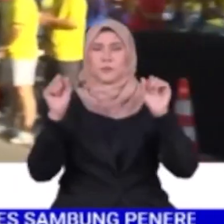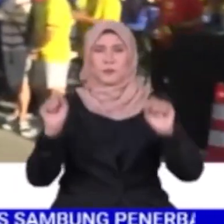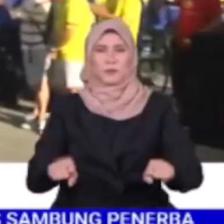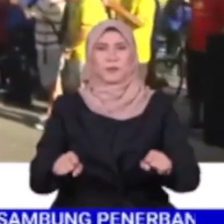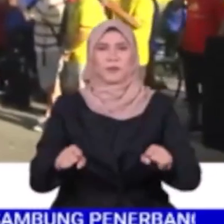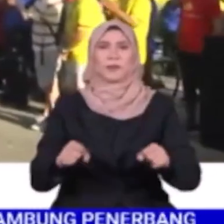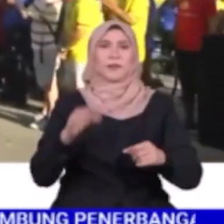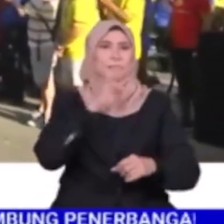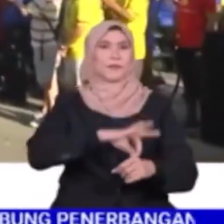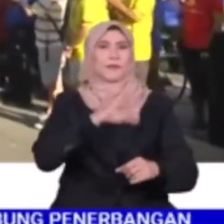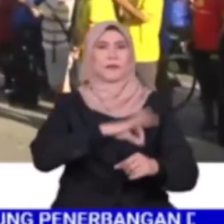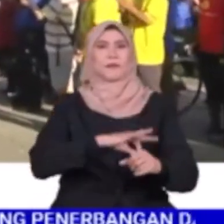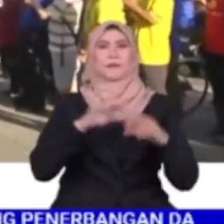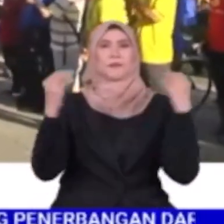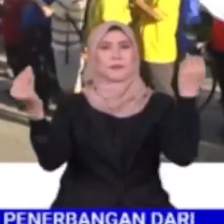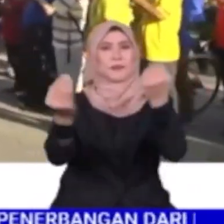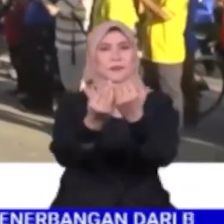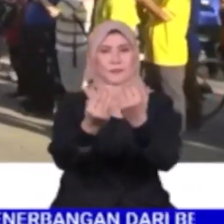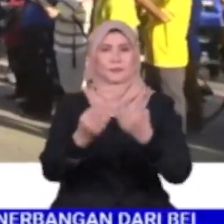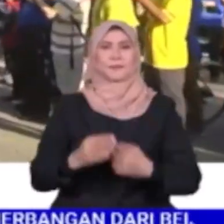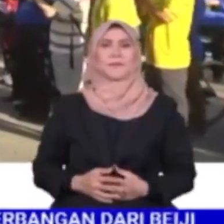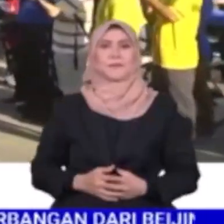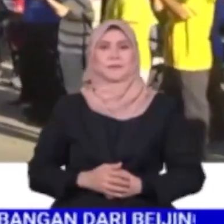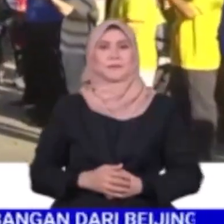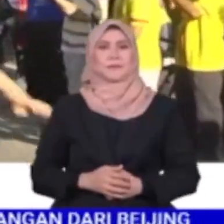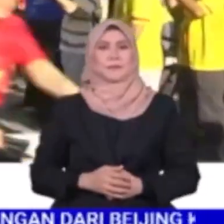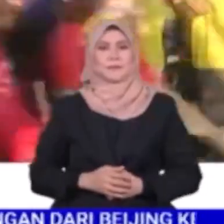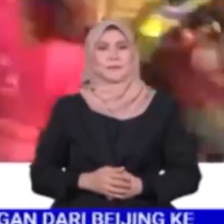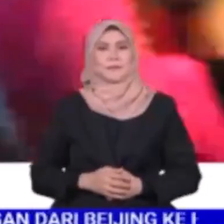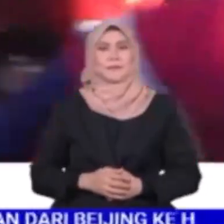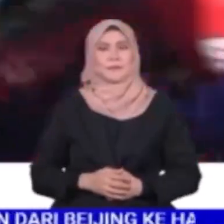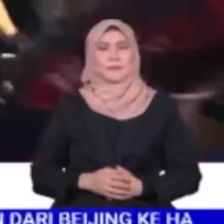mampu memberikan manfaat kepada masyarakat setempat